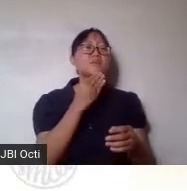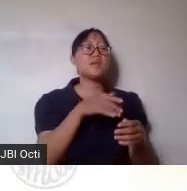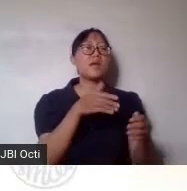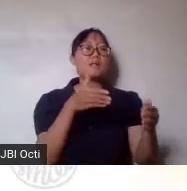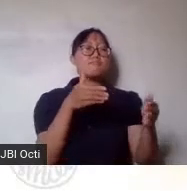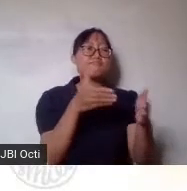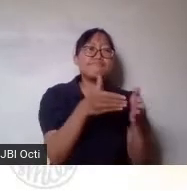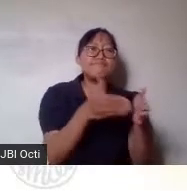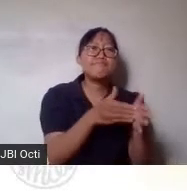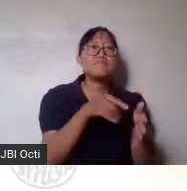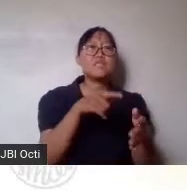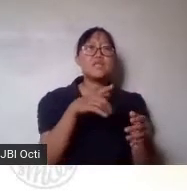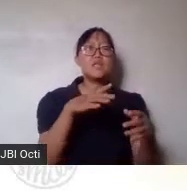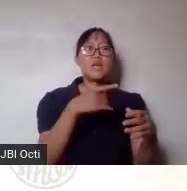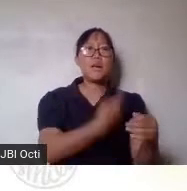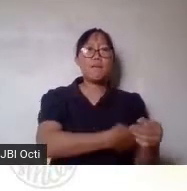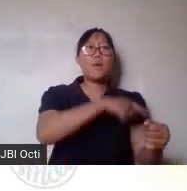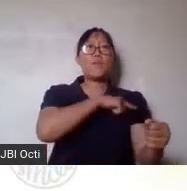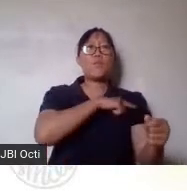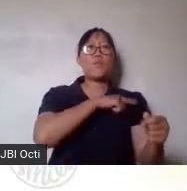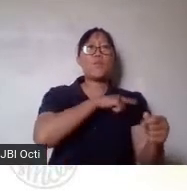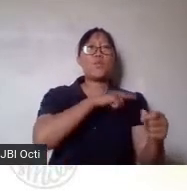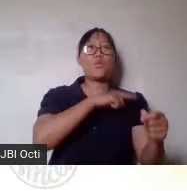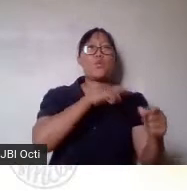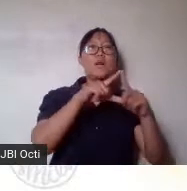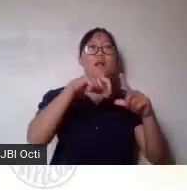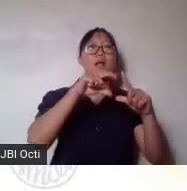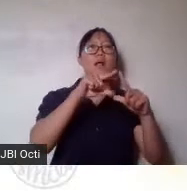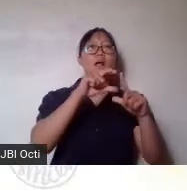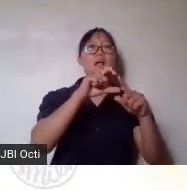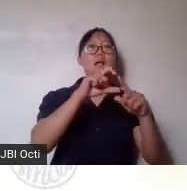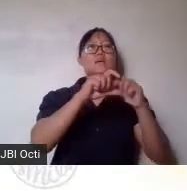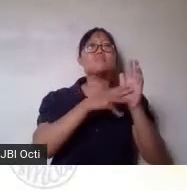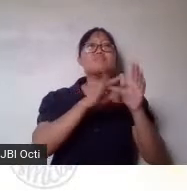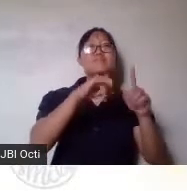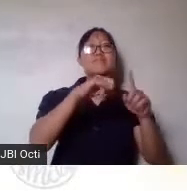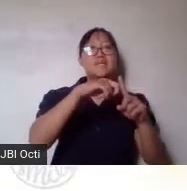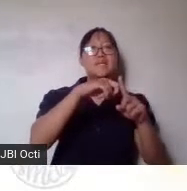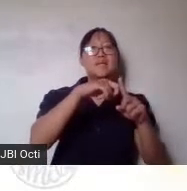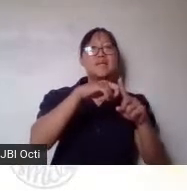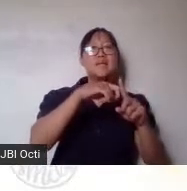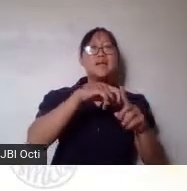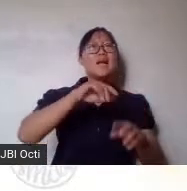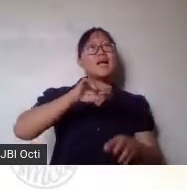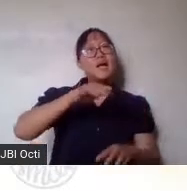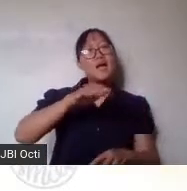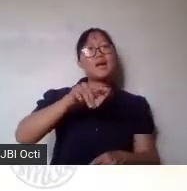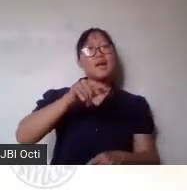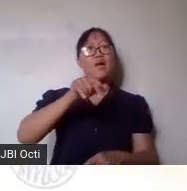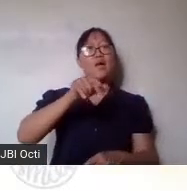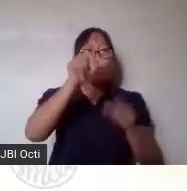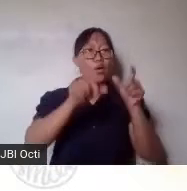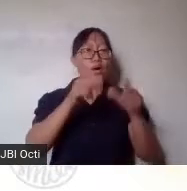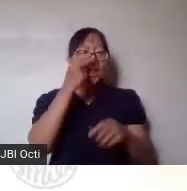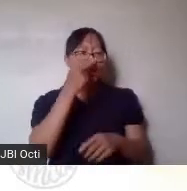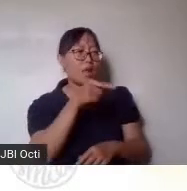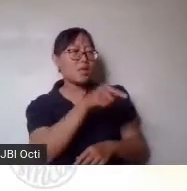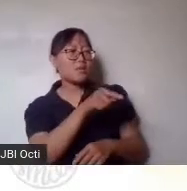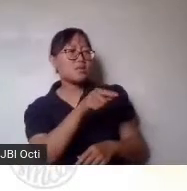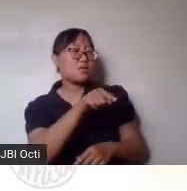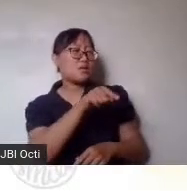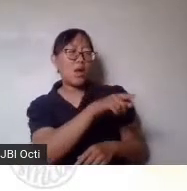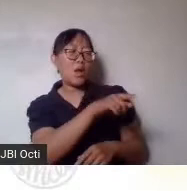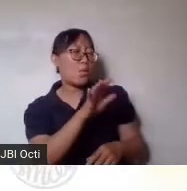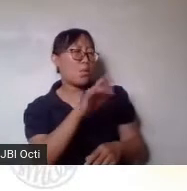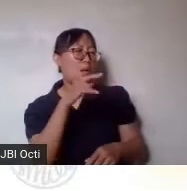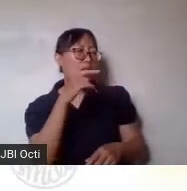justru tidak dikenali sebagai anak-anak yang punya IQ normal, bahkan yang punya IQ di atas rata-rata normal karena